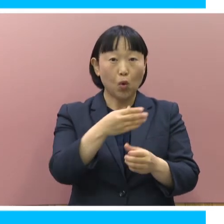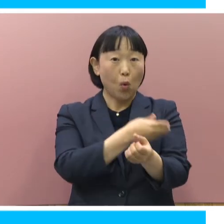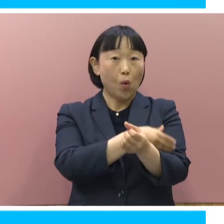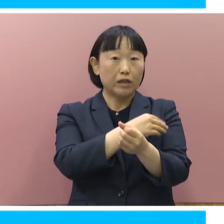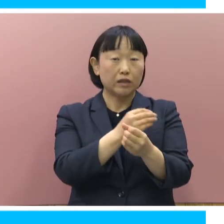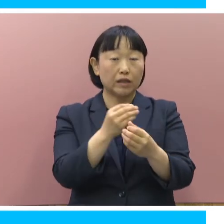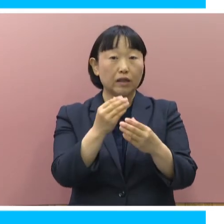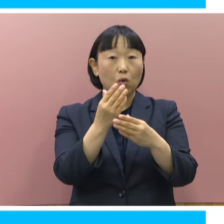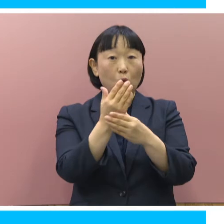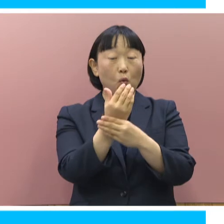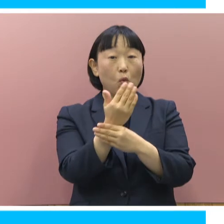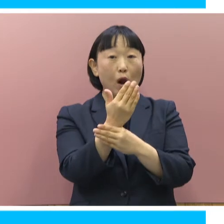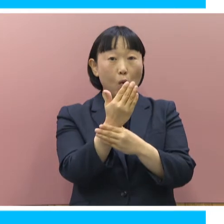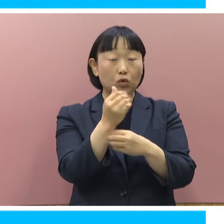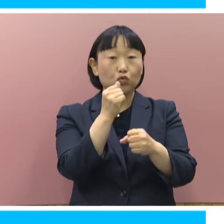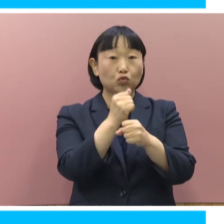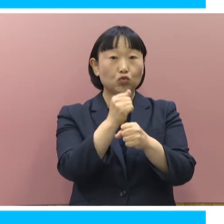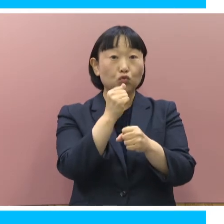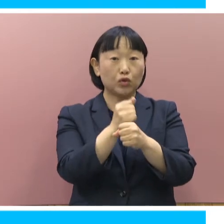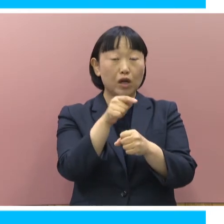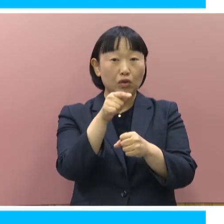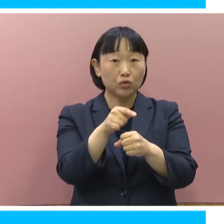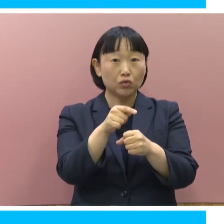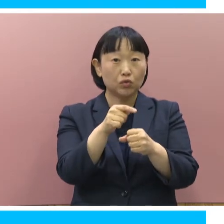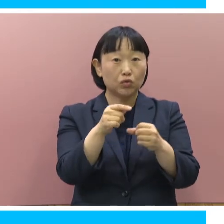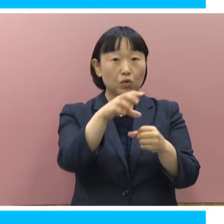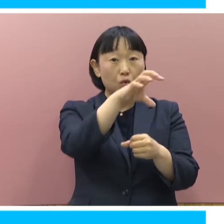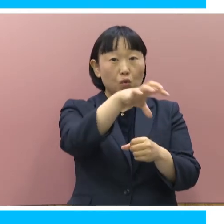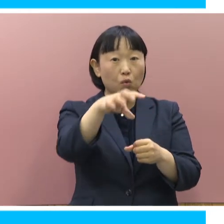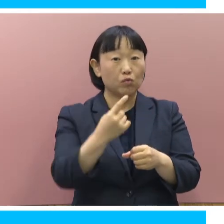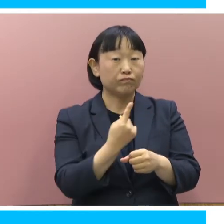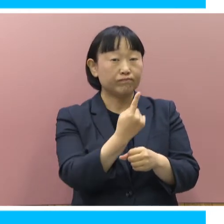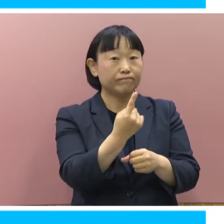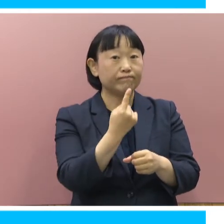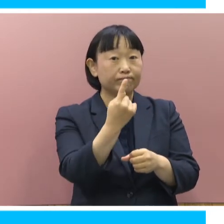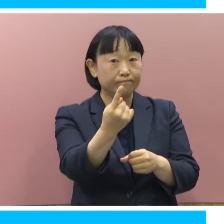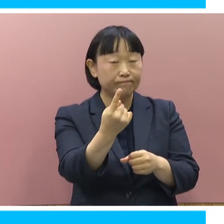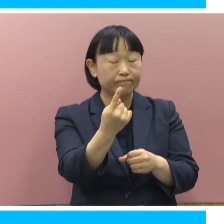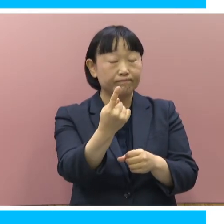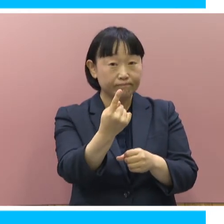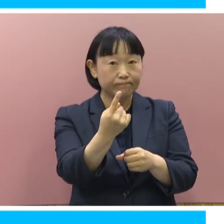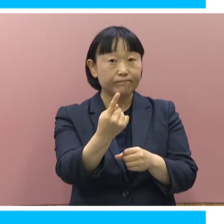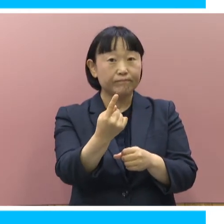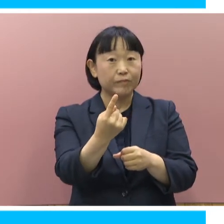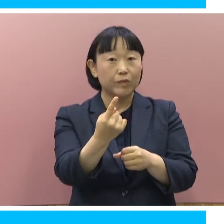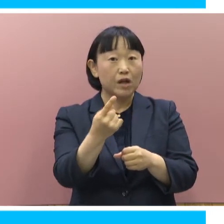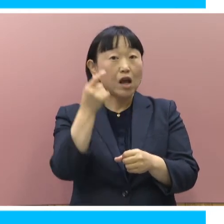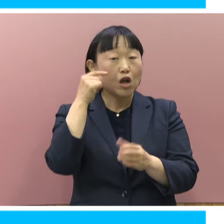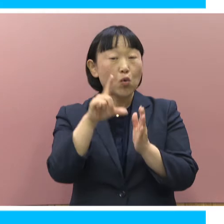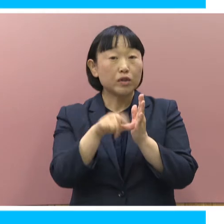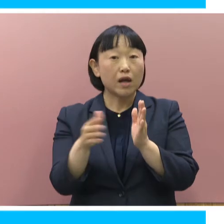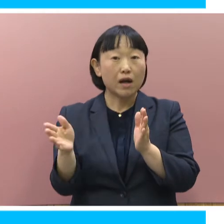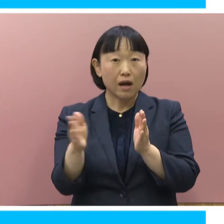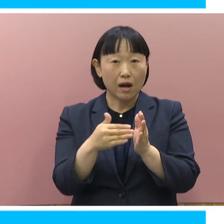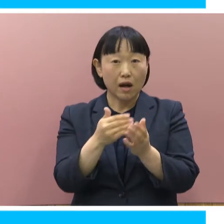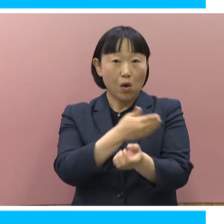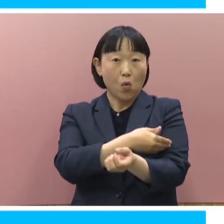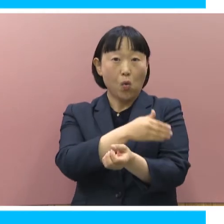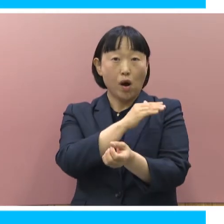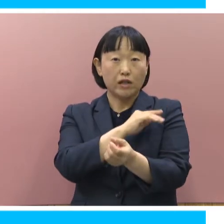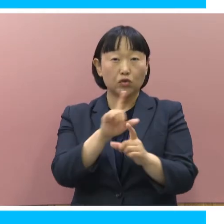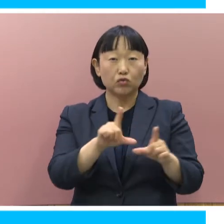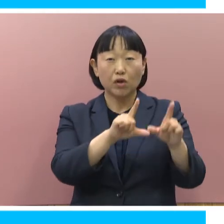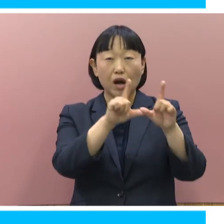ろうそくを製造している2つの工房と職人さんを訪ね、江戸時代から岡崎の暮ら